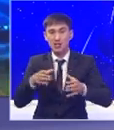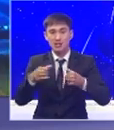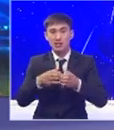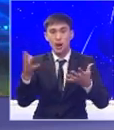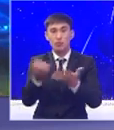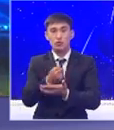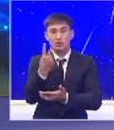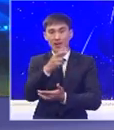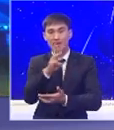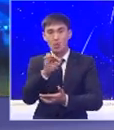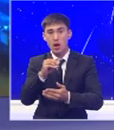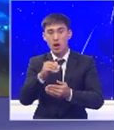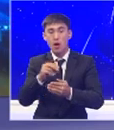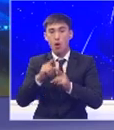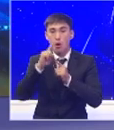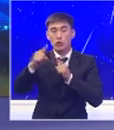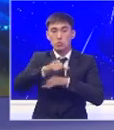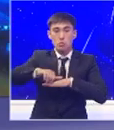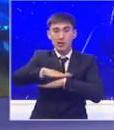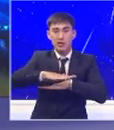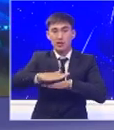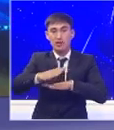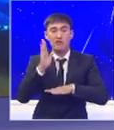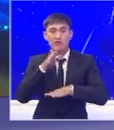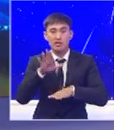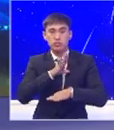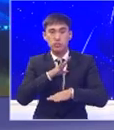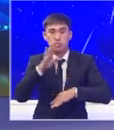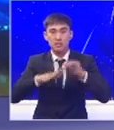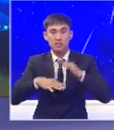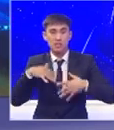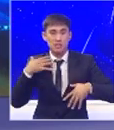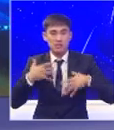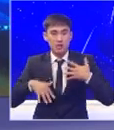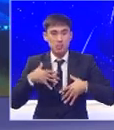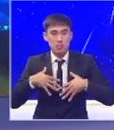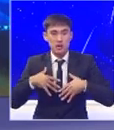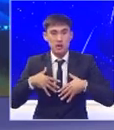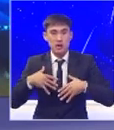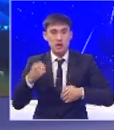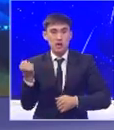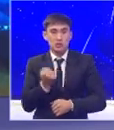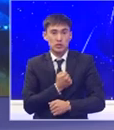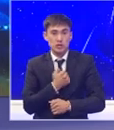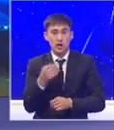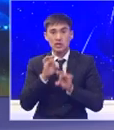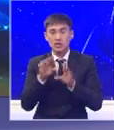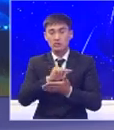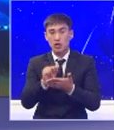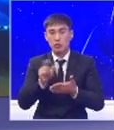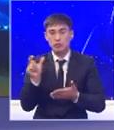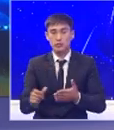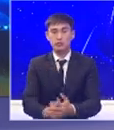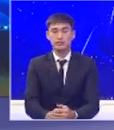в двух километрах от берега терпящий бедствие на воде был уже практически обессилен и впадал в отчаяние рассказывает